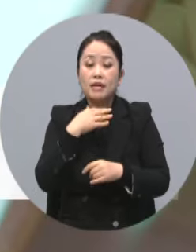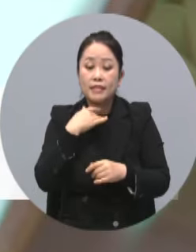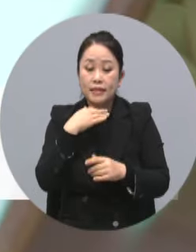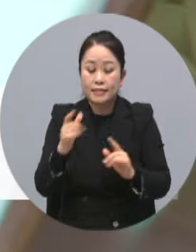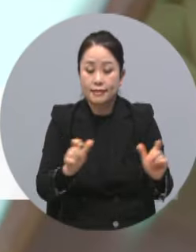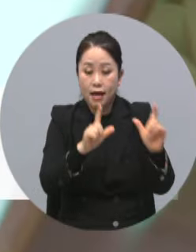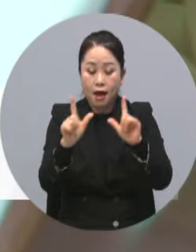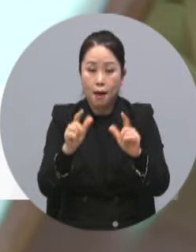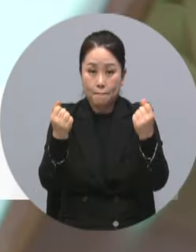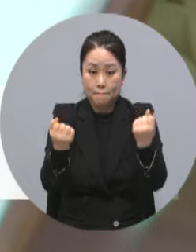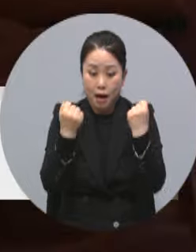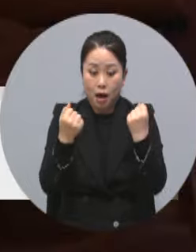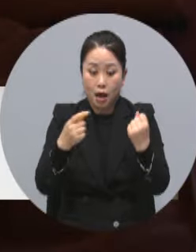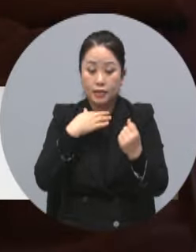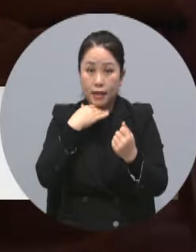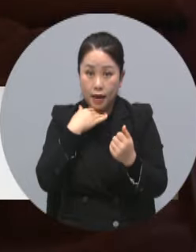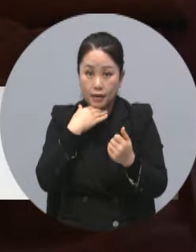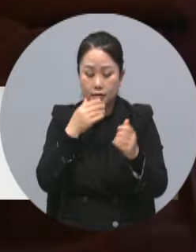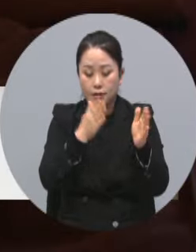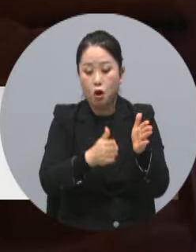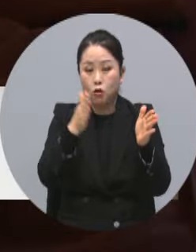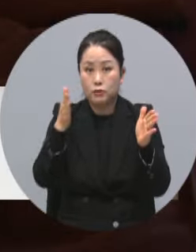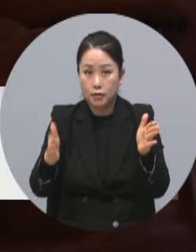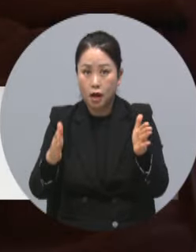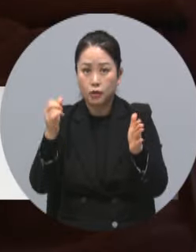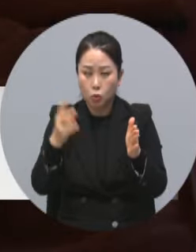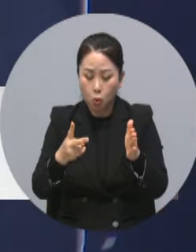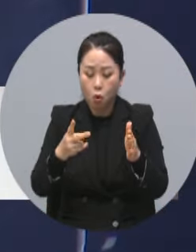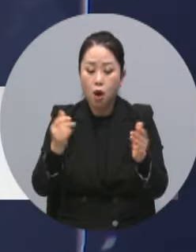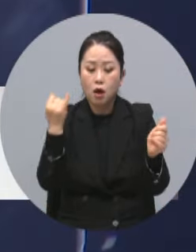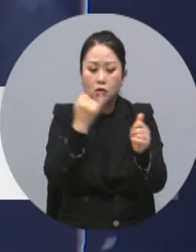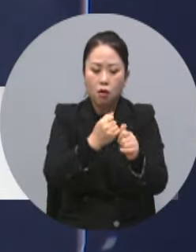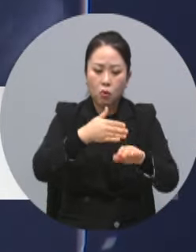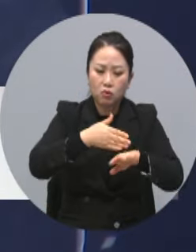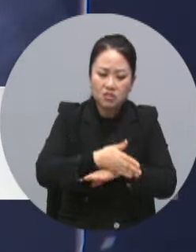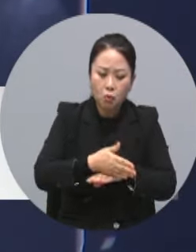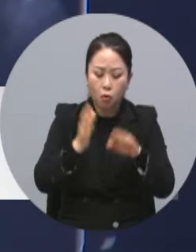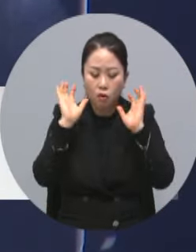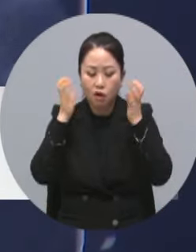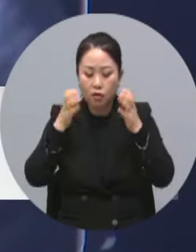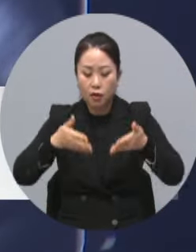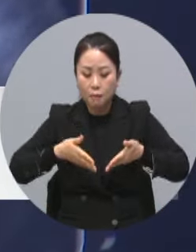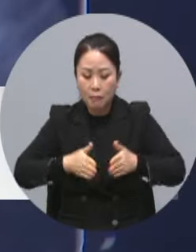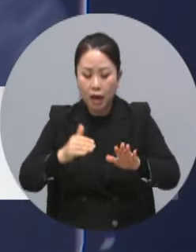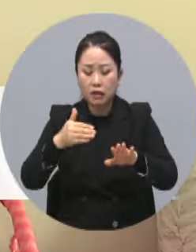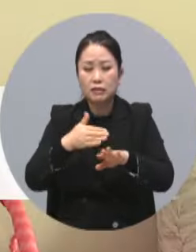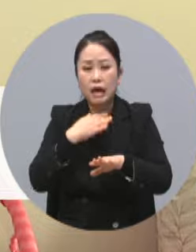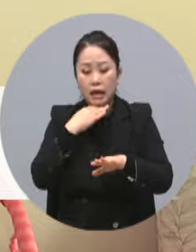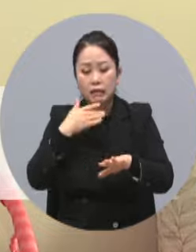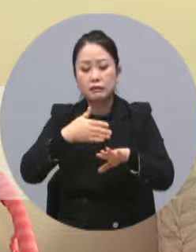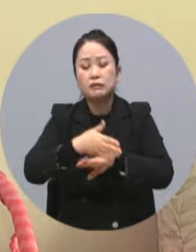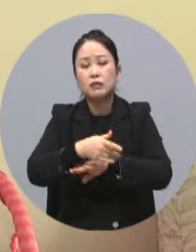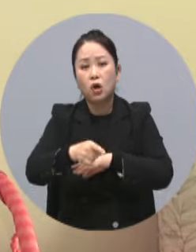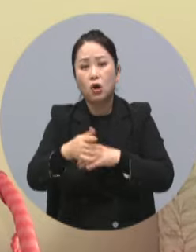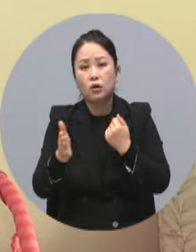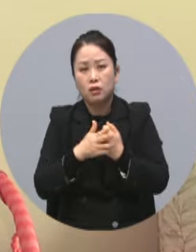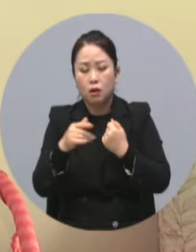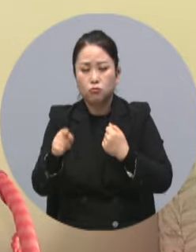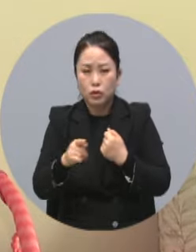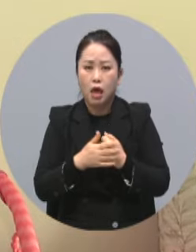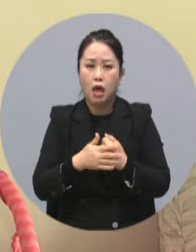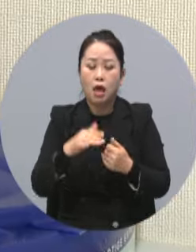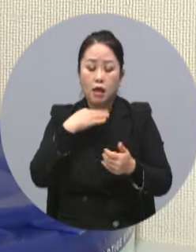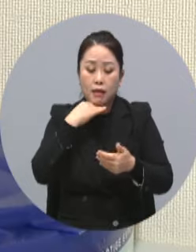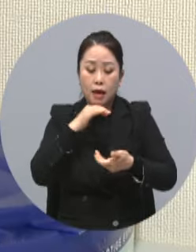늦은 결혼 출산으로 생활비 부담이 치솟는 시기에 일터를 떠나야 하는 문제가 생기다 보니 정년 연장 필요성은